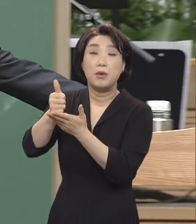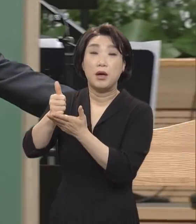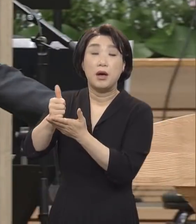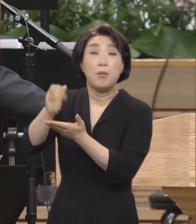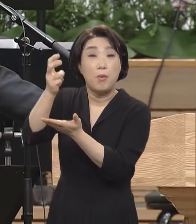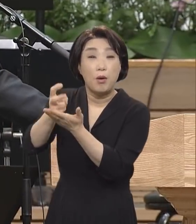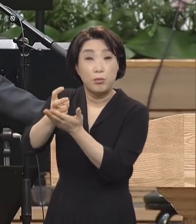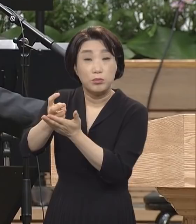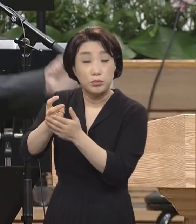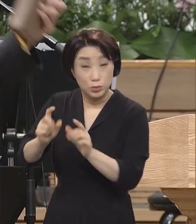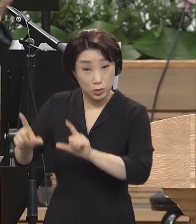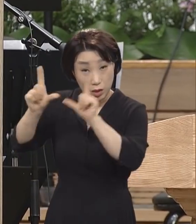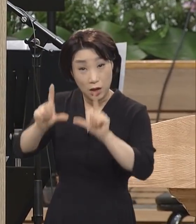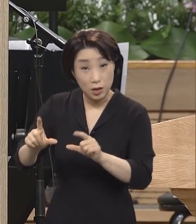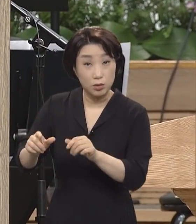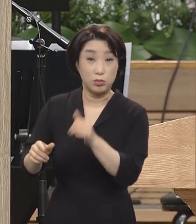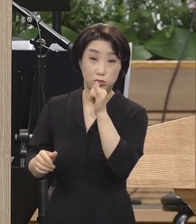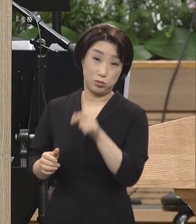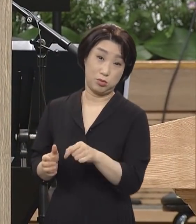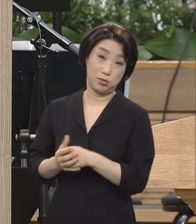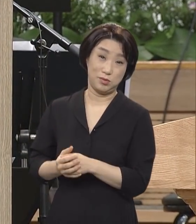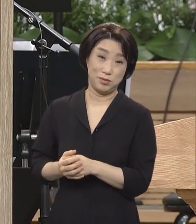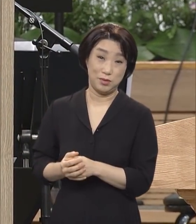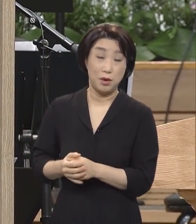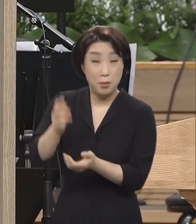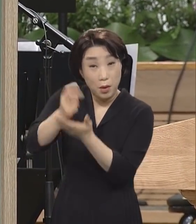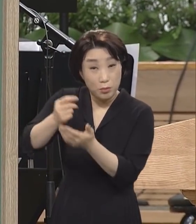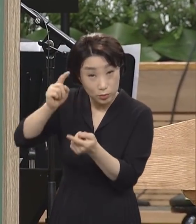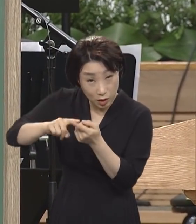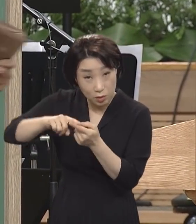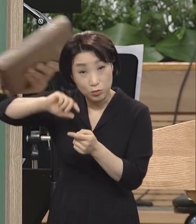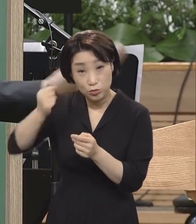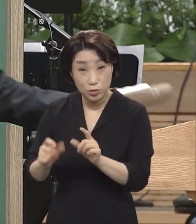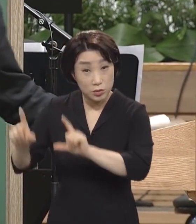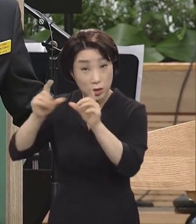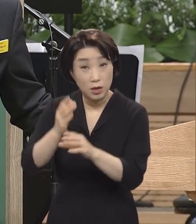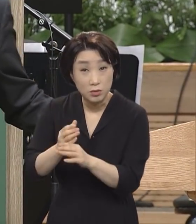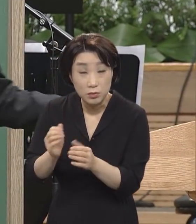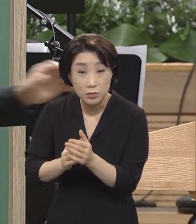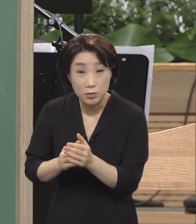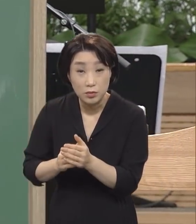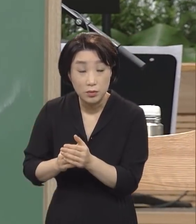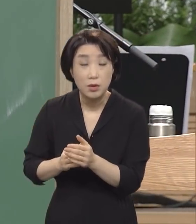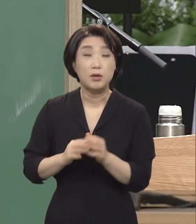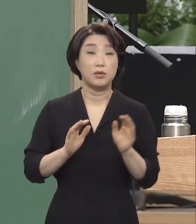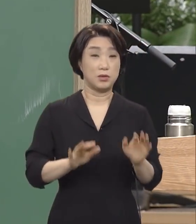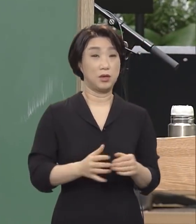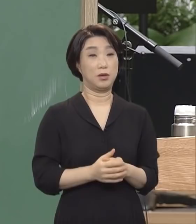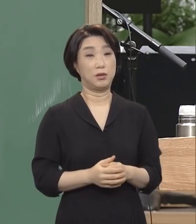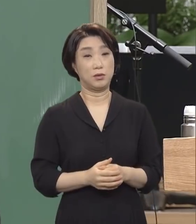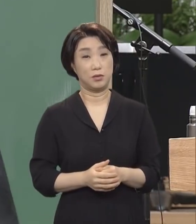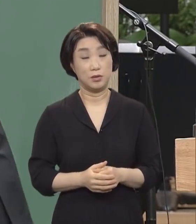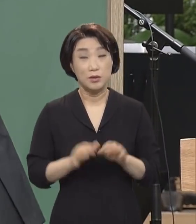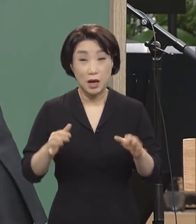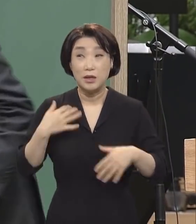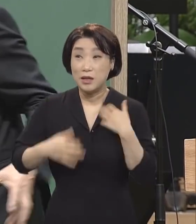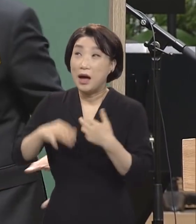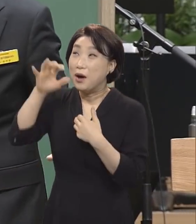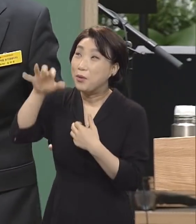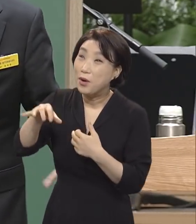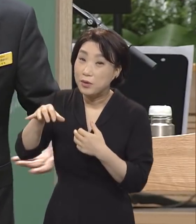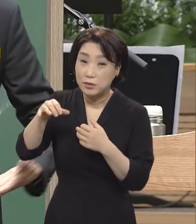법대로 하나님의 살았다 이 말이오 법대로 살았다 이 말이오 그러니까 낙원의